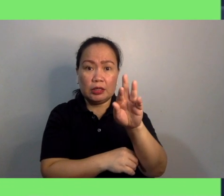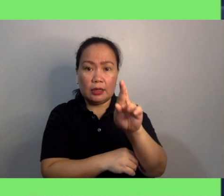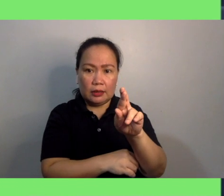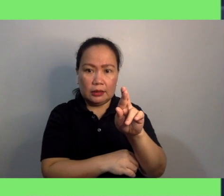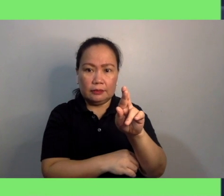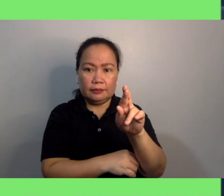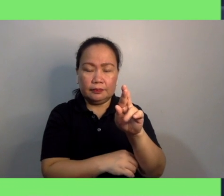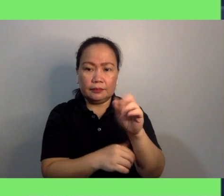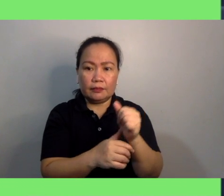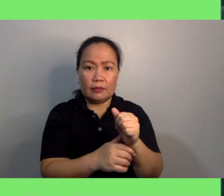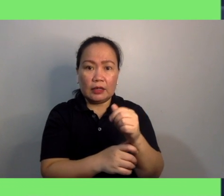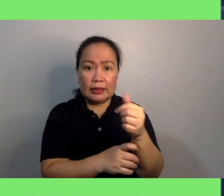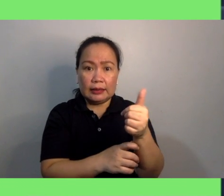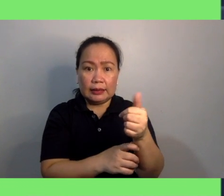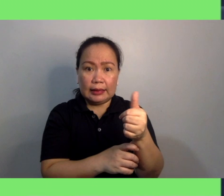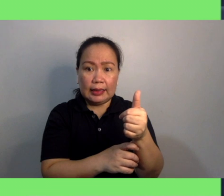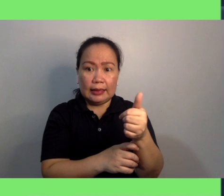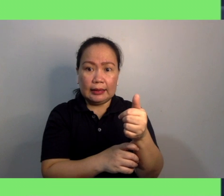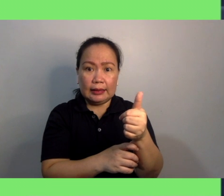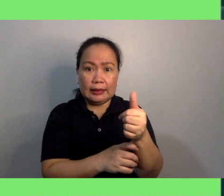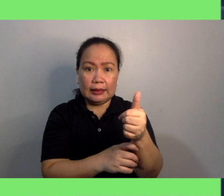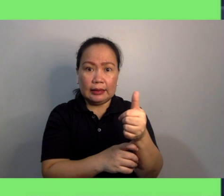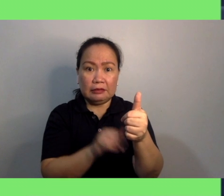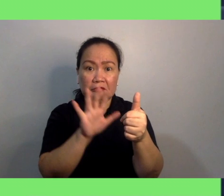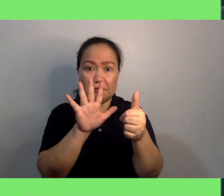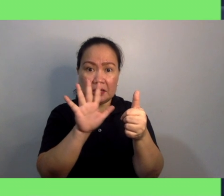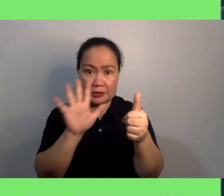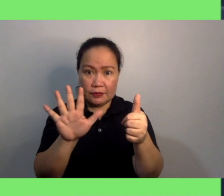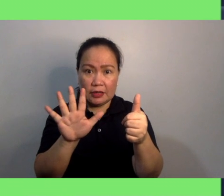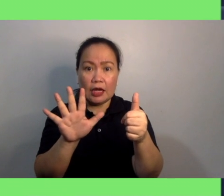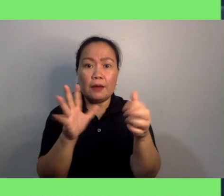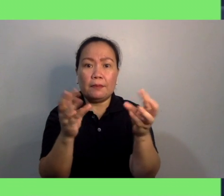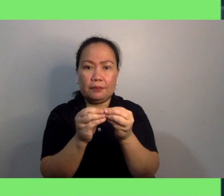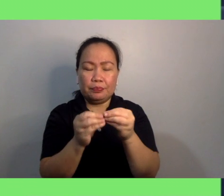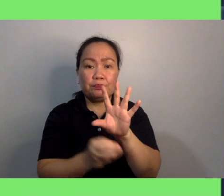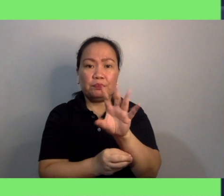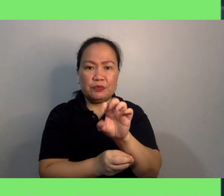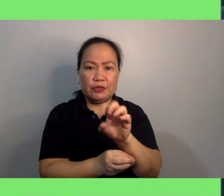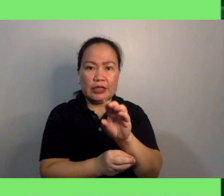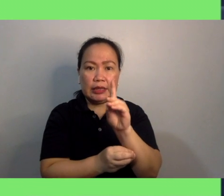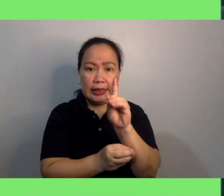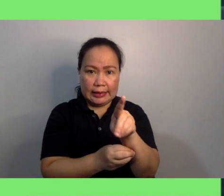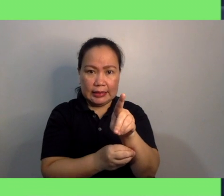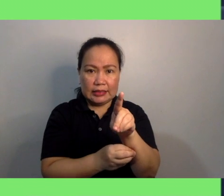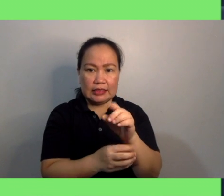ito si QBR, so 10, 5 lang to, so 10, 15 degrees.